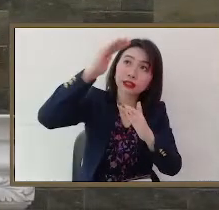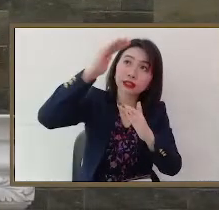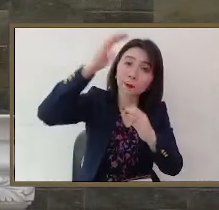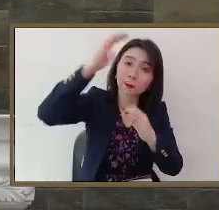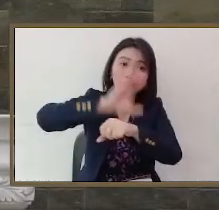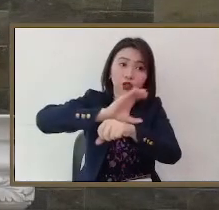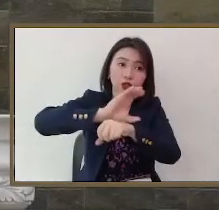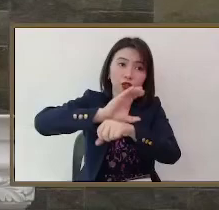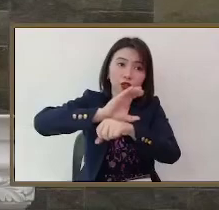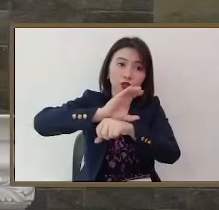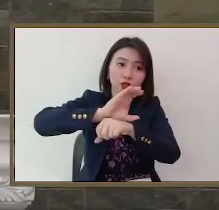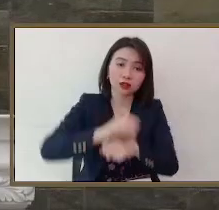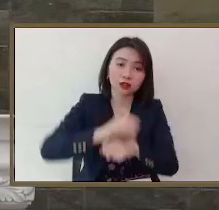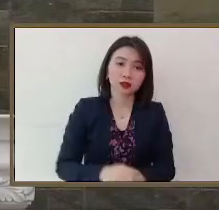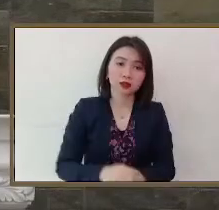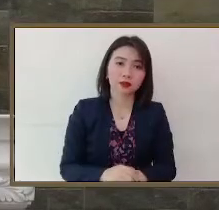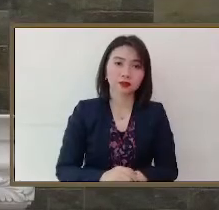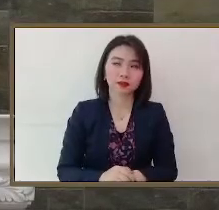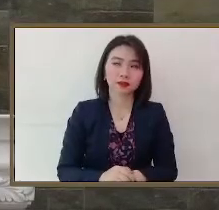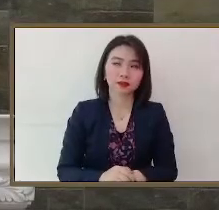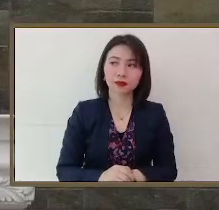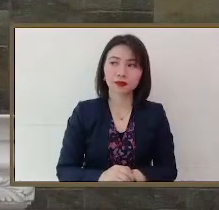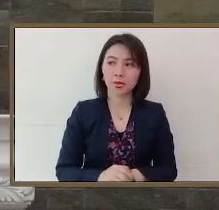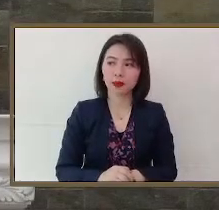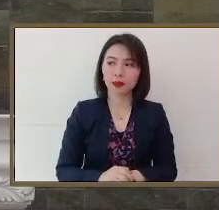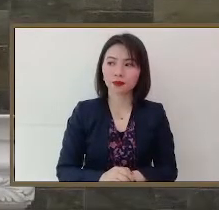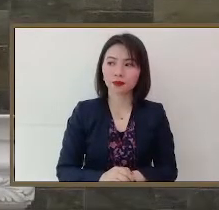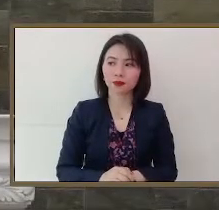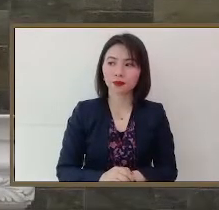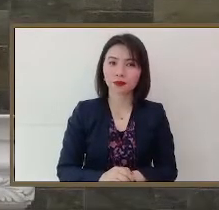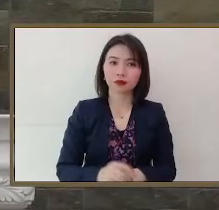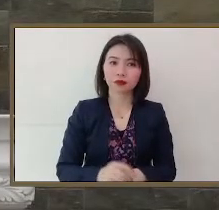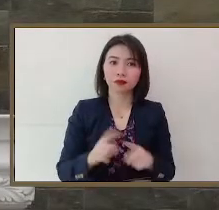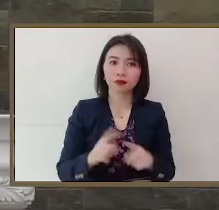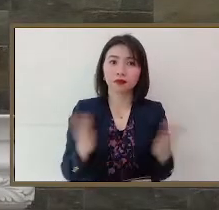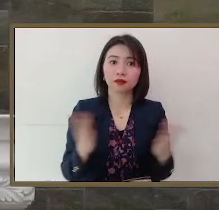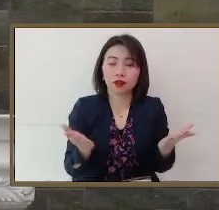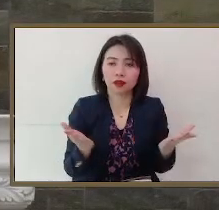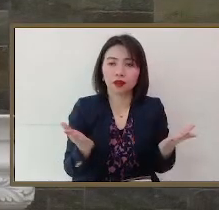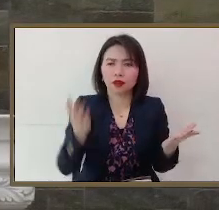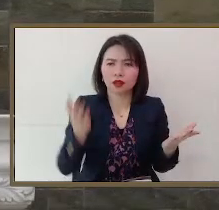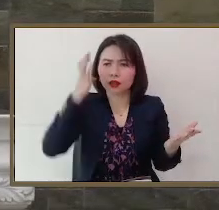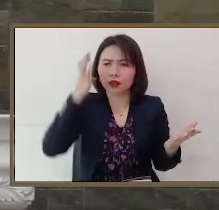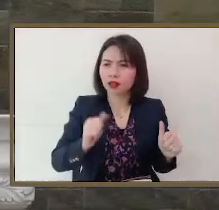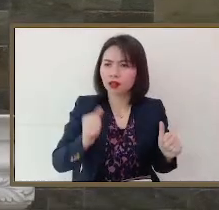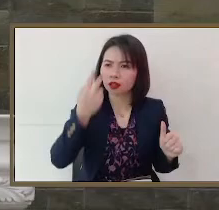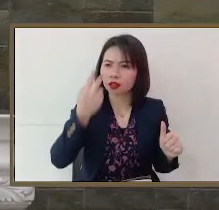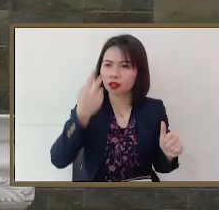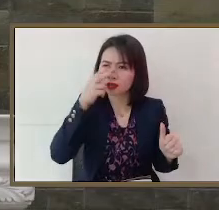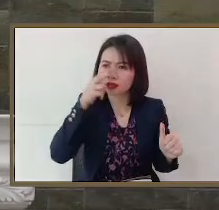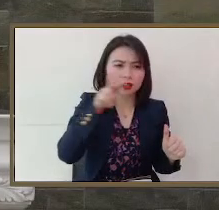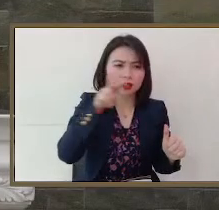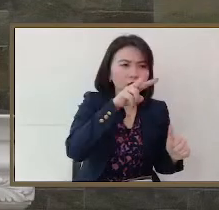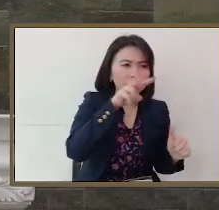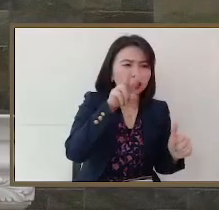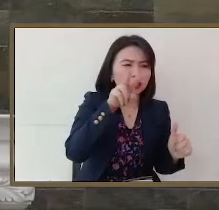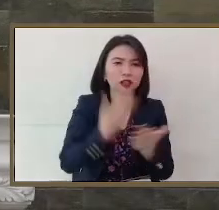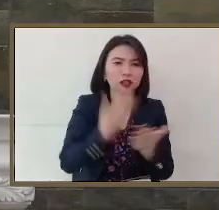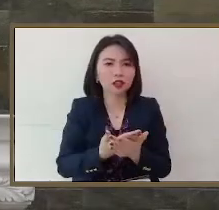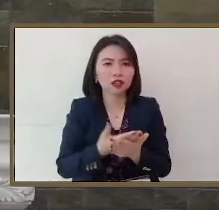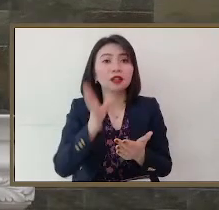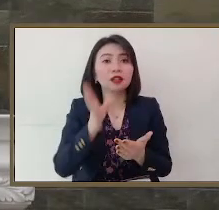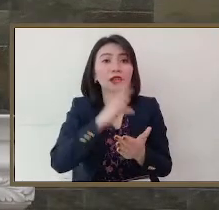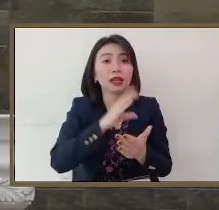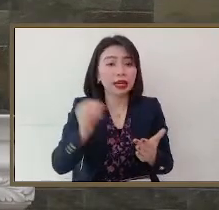see? Pwede pa siyang pumunta sa tuktok ng templo. Kung saan nakikita niya. Kung saan nakikita po siya. Do you understand? And he